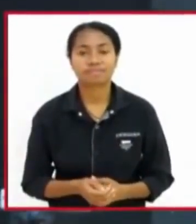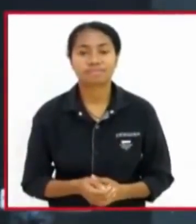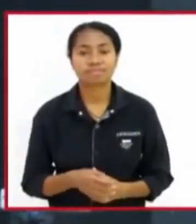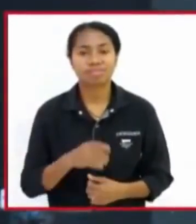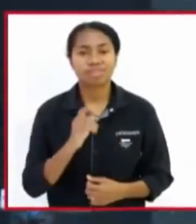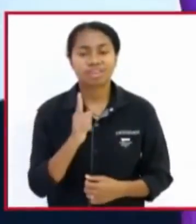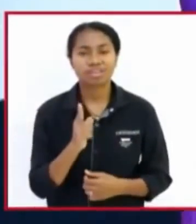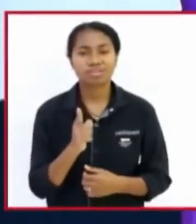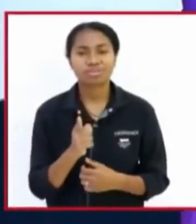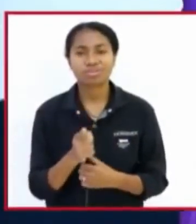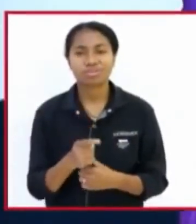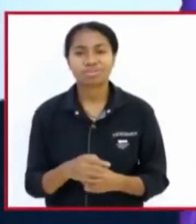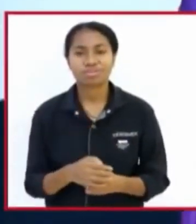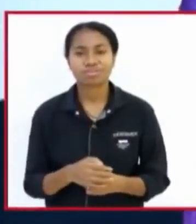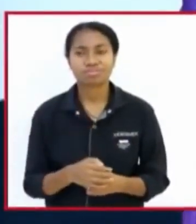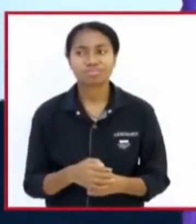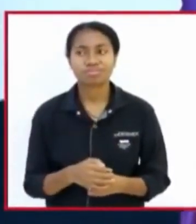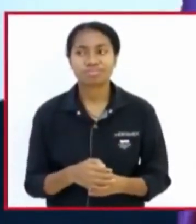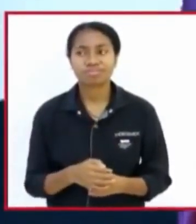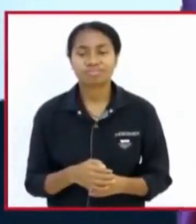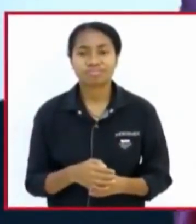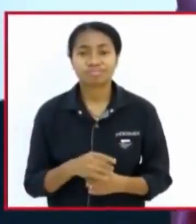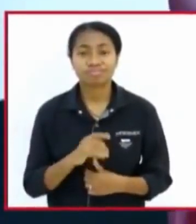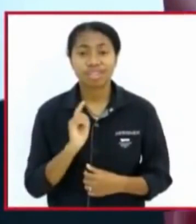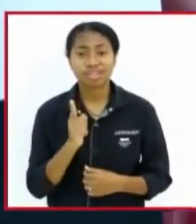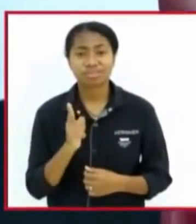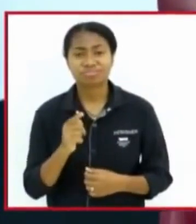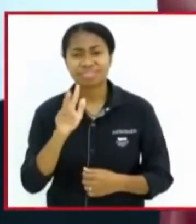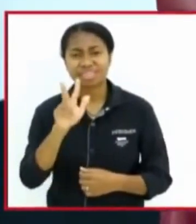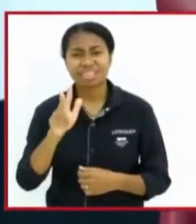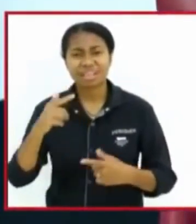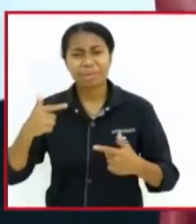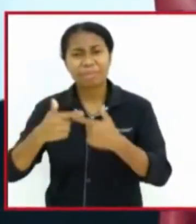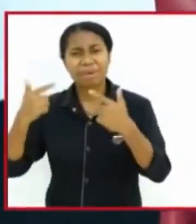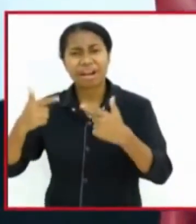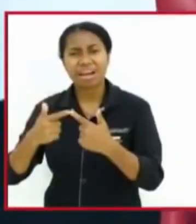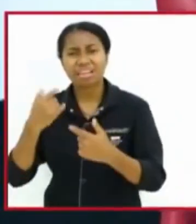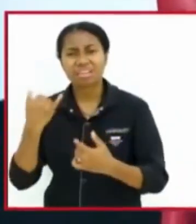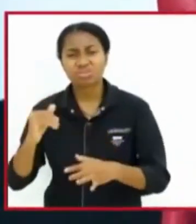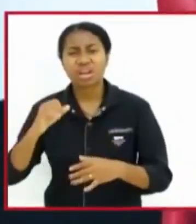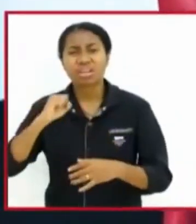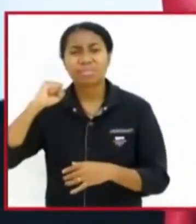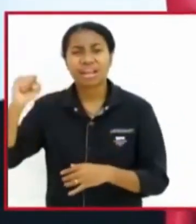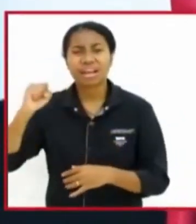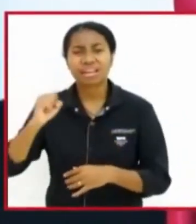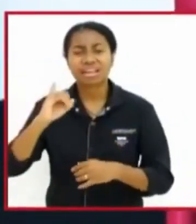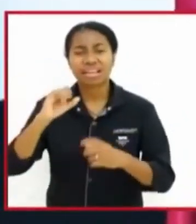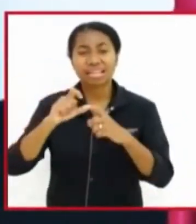itu perang 6 hari 3 peperangan telah dimenangkan Israel